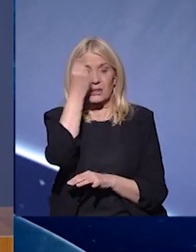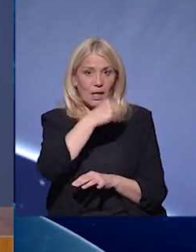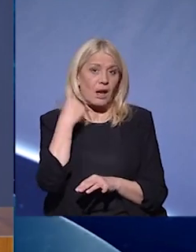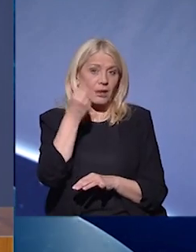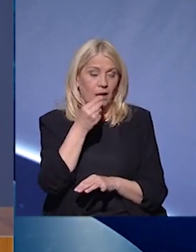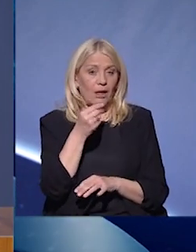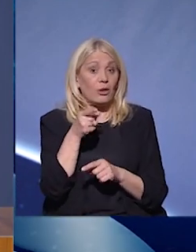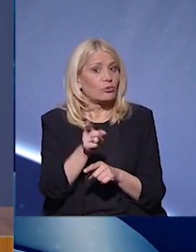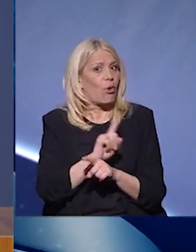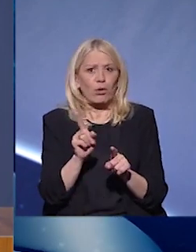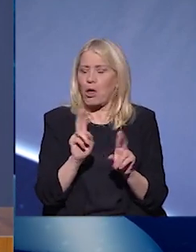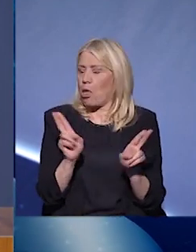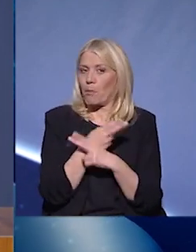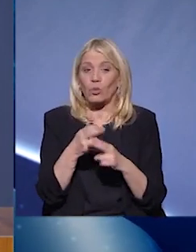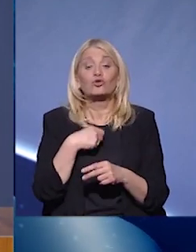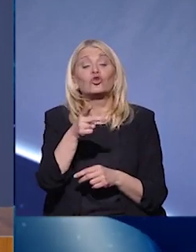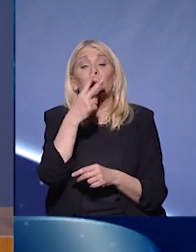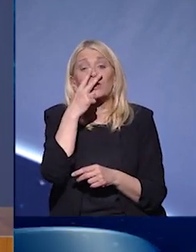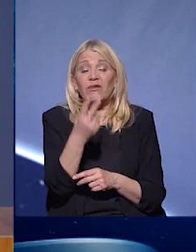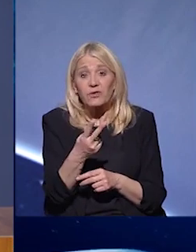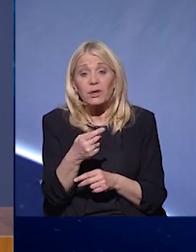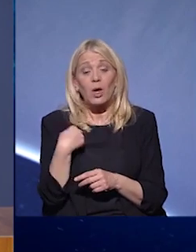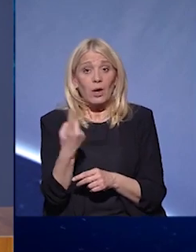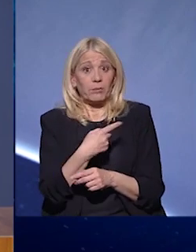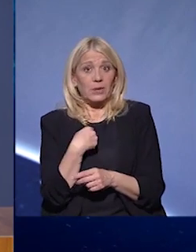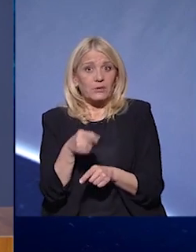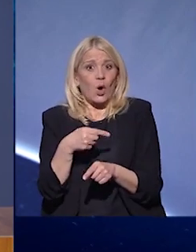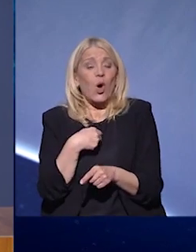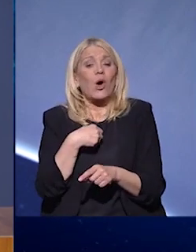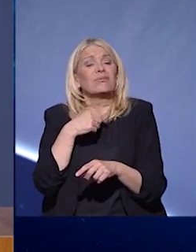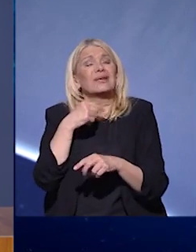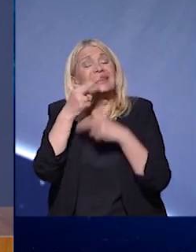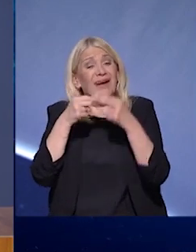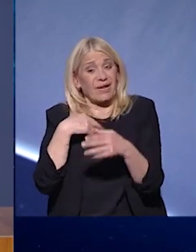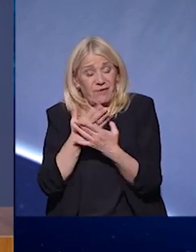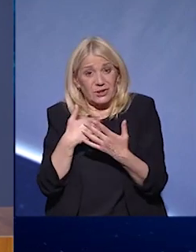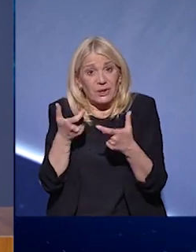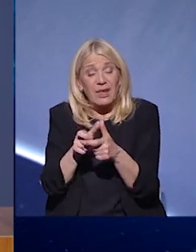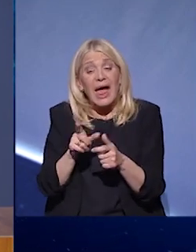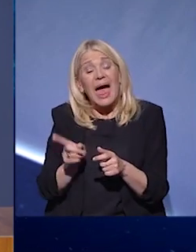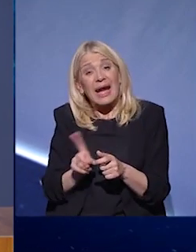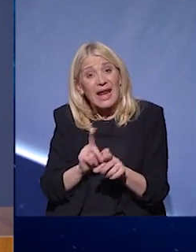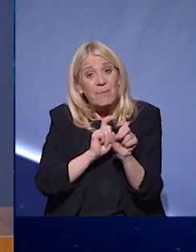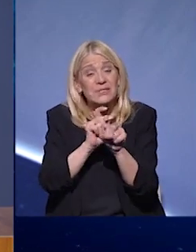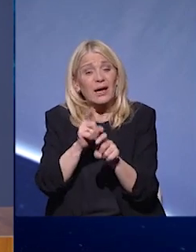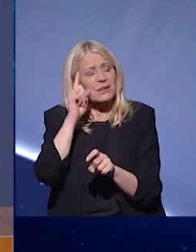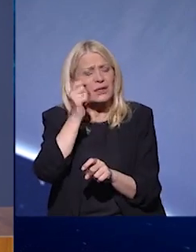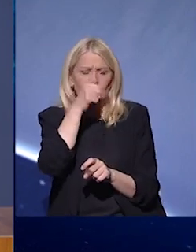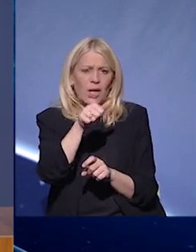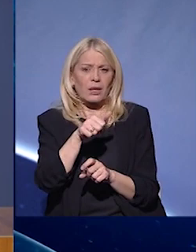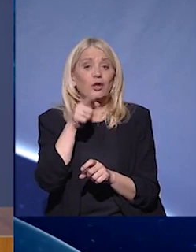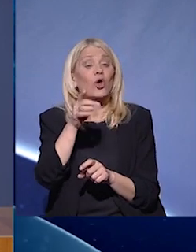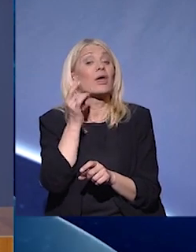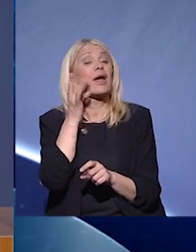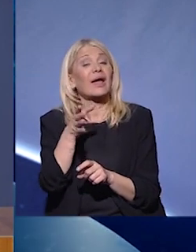Znači, to nije nemoguće. To ćemo da vidimo, jer to smo mi intervenisali. A rep epidemije, znate šta je? To